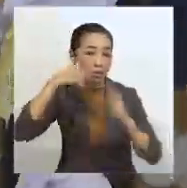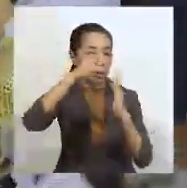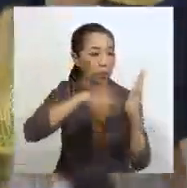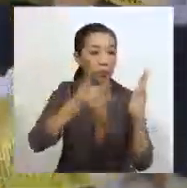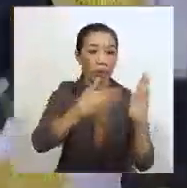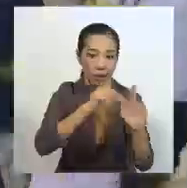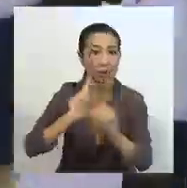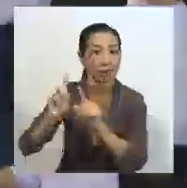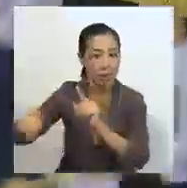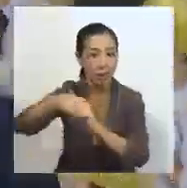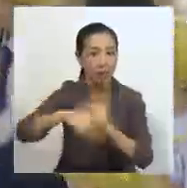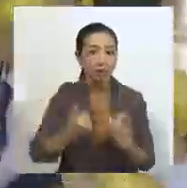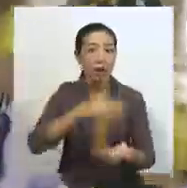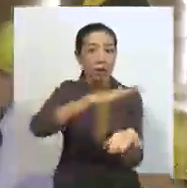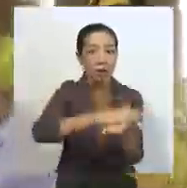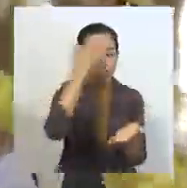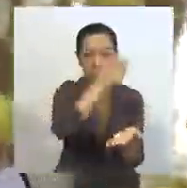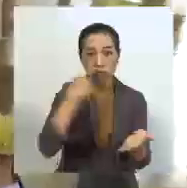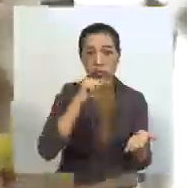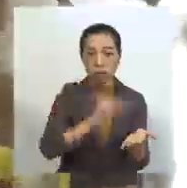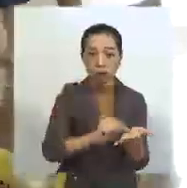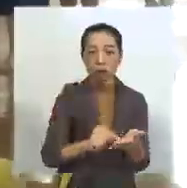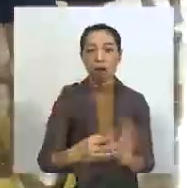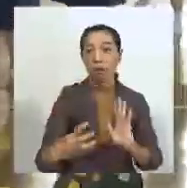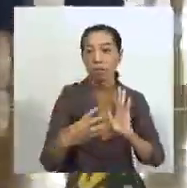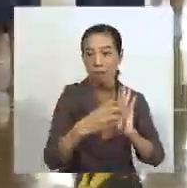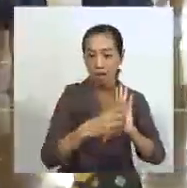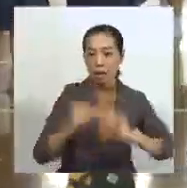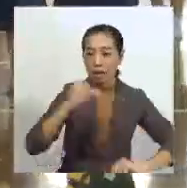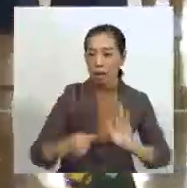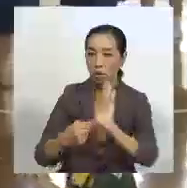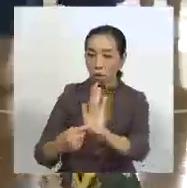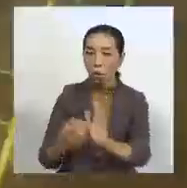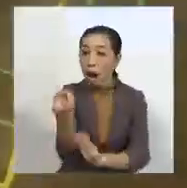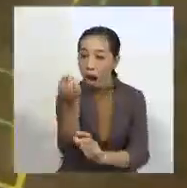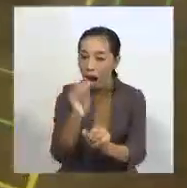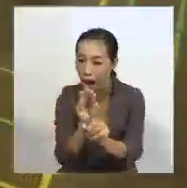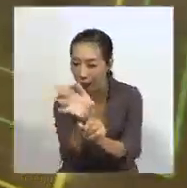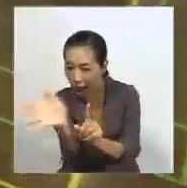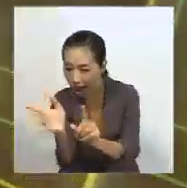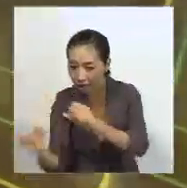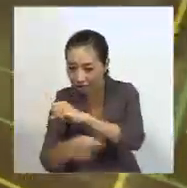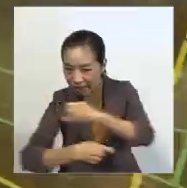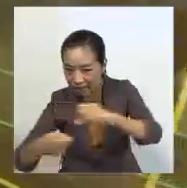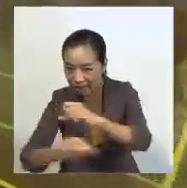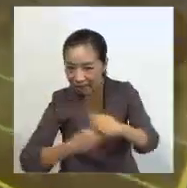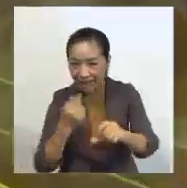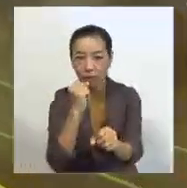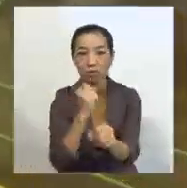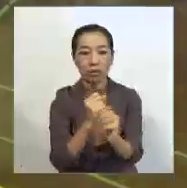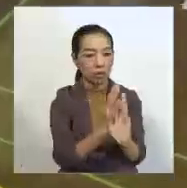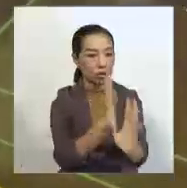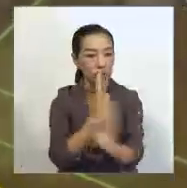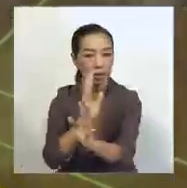ซนต์โยเซฟคอนแวนต์ได้แสดงวัฒนธรรมภาคกลางในชื่อชุดรับขวัญข้าวโดยจะมีการแปลแถวเป็นรูปรวงข้